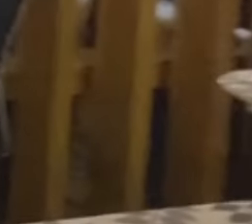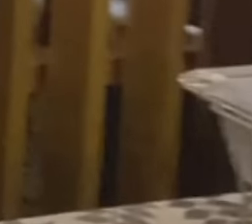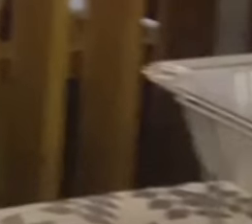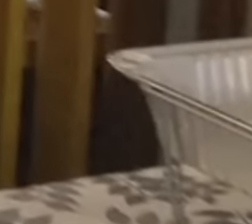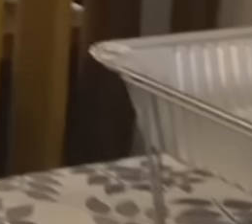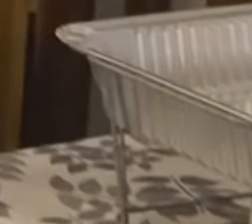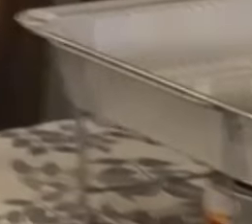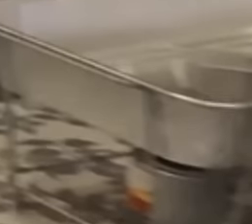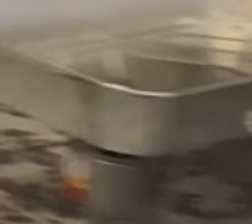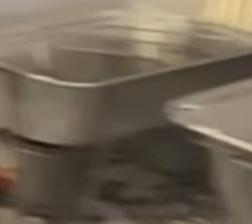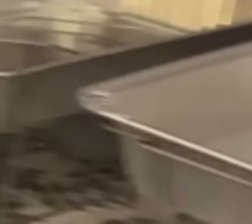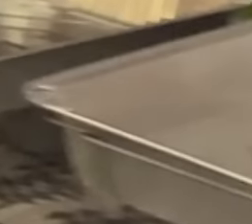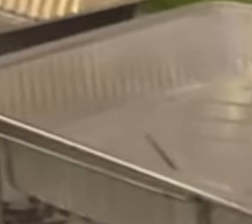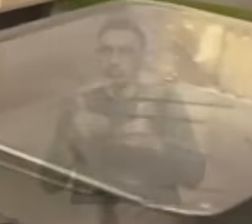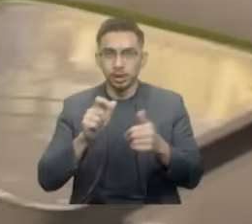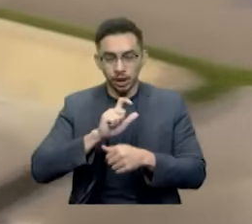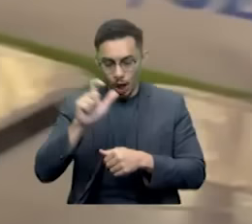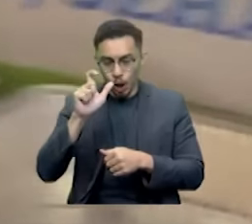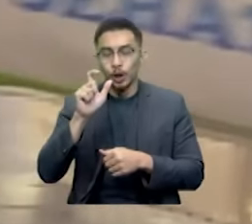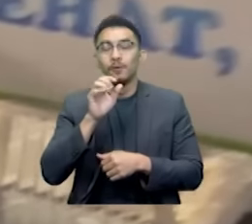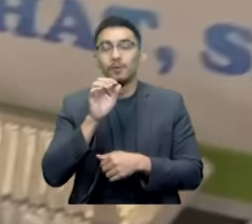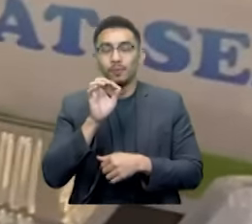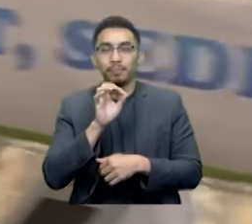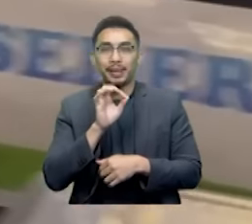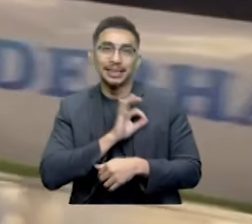juga dihadiri Capres Ganjar Pranowo.